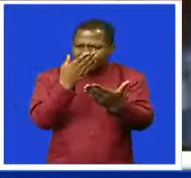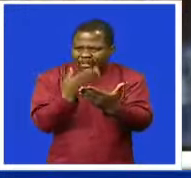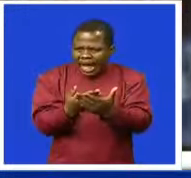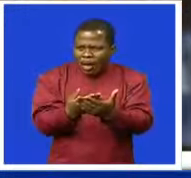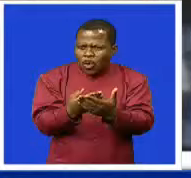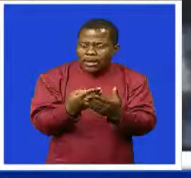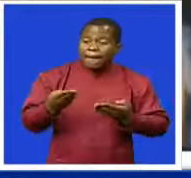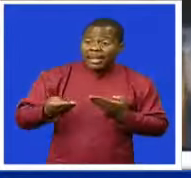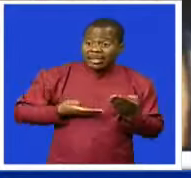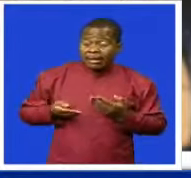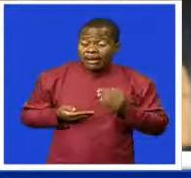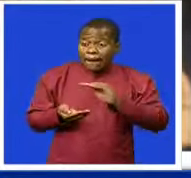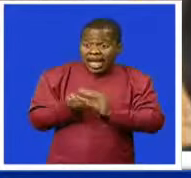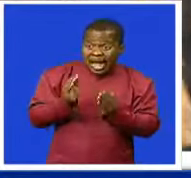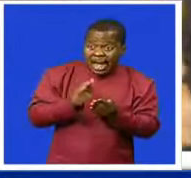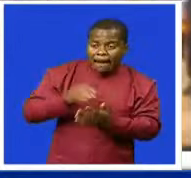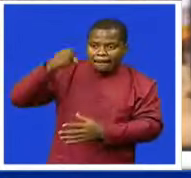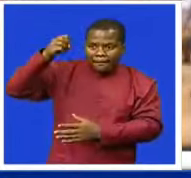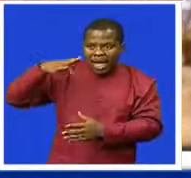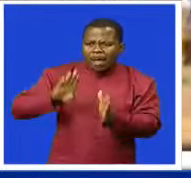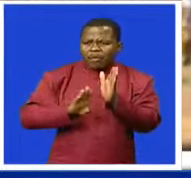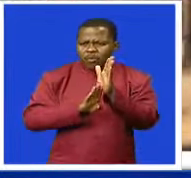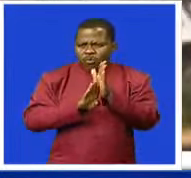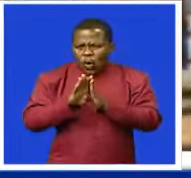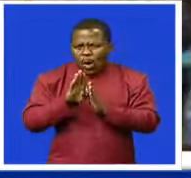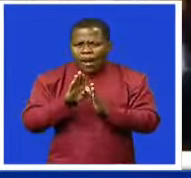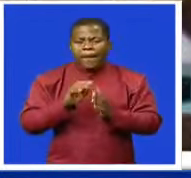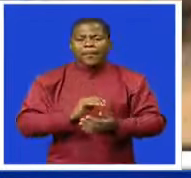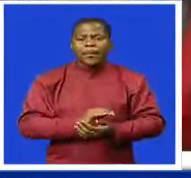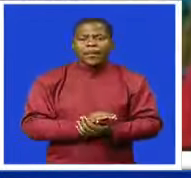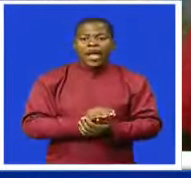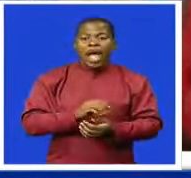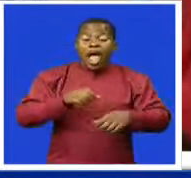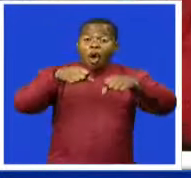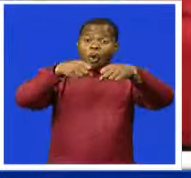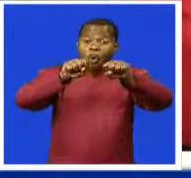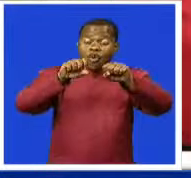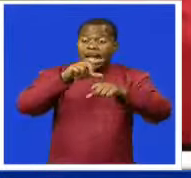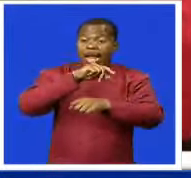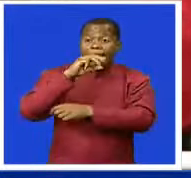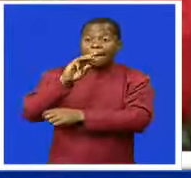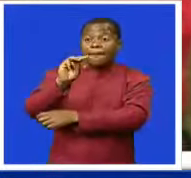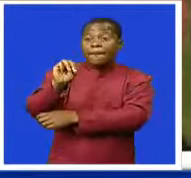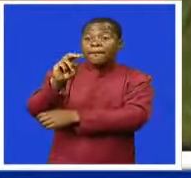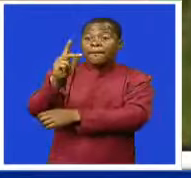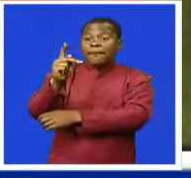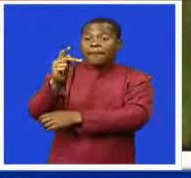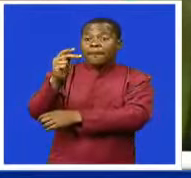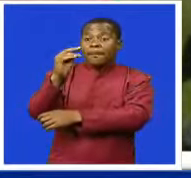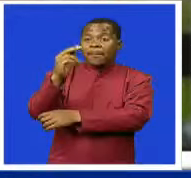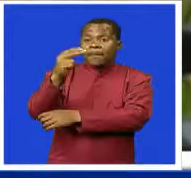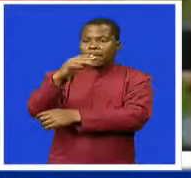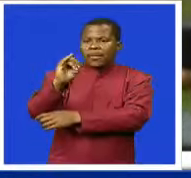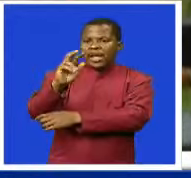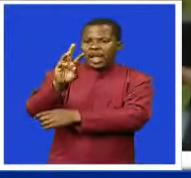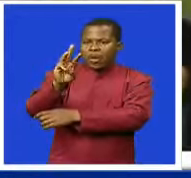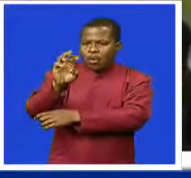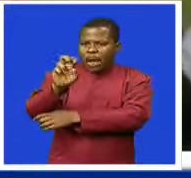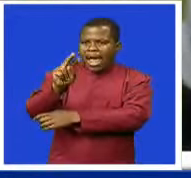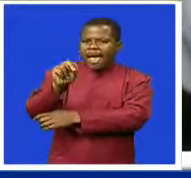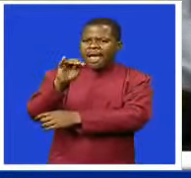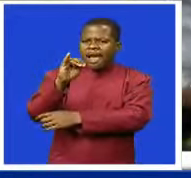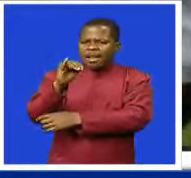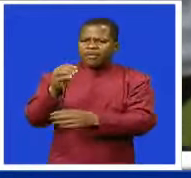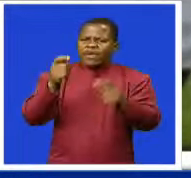ibambe umkhankaso wekufundisa sive ngekuvikela nekugwema bucala. Inhlangano yebantu labanesifo samdlavuza welibele nesibeletho